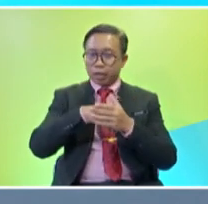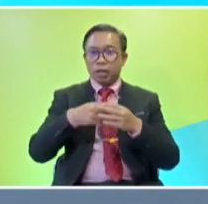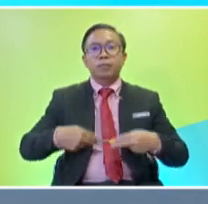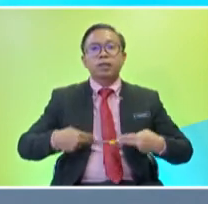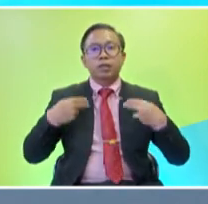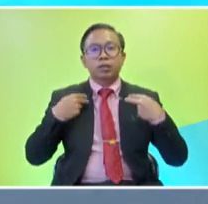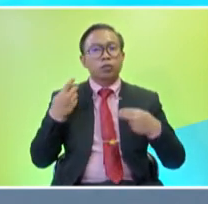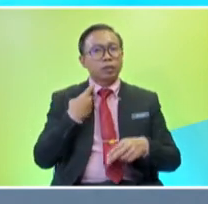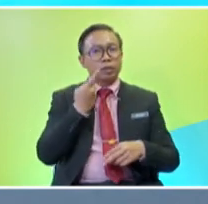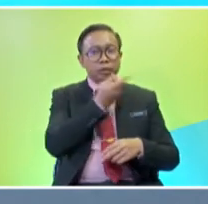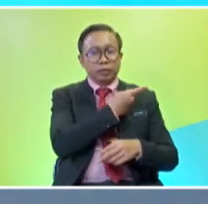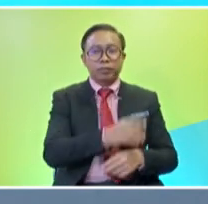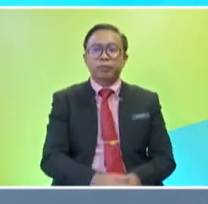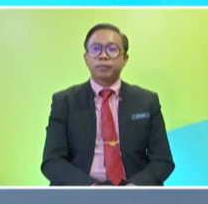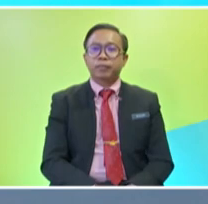sehari-hari